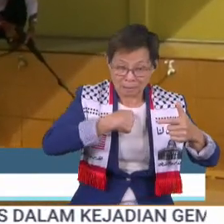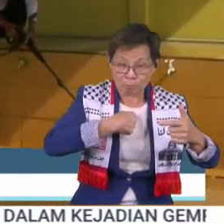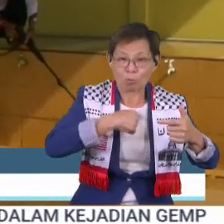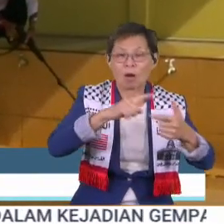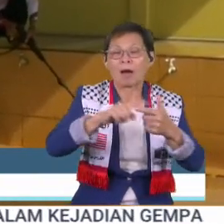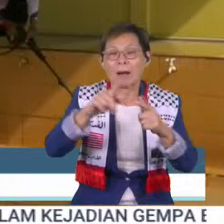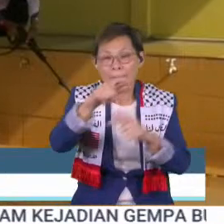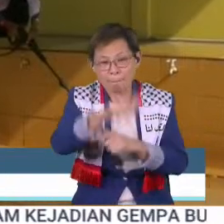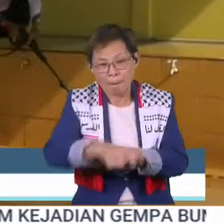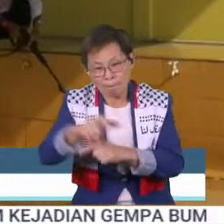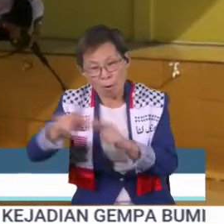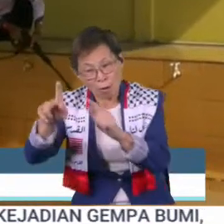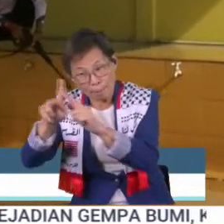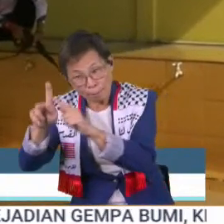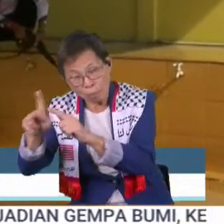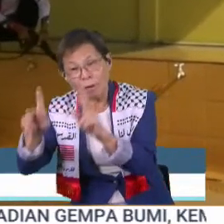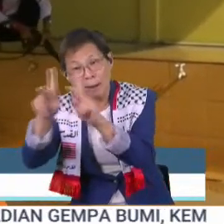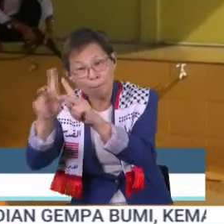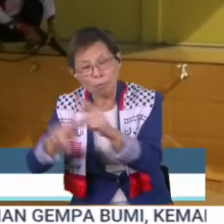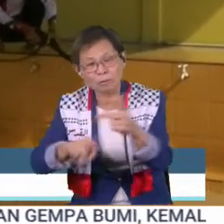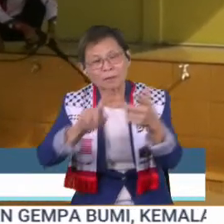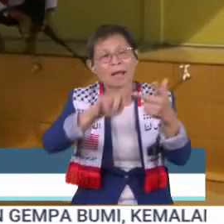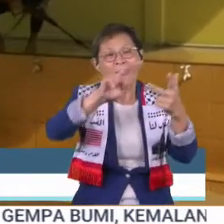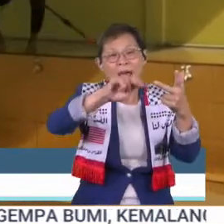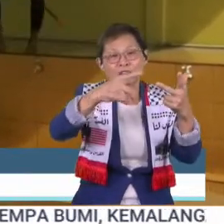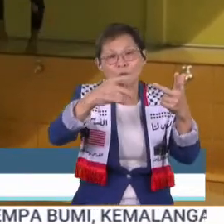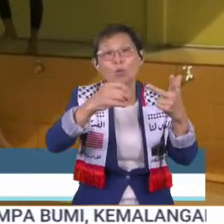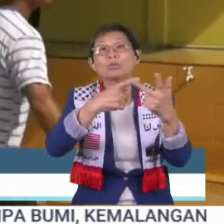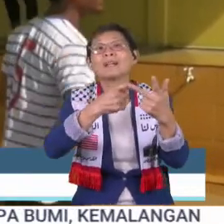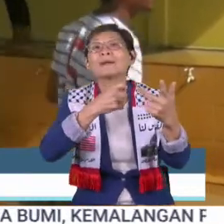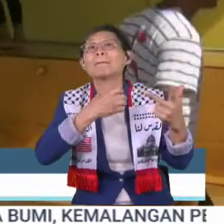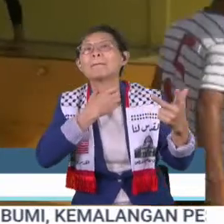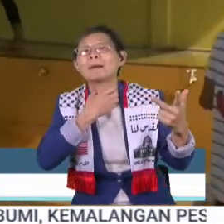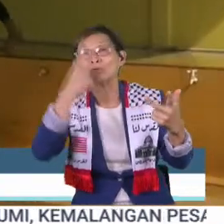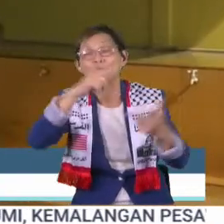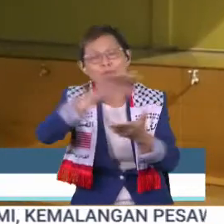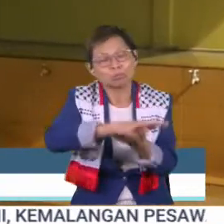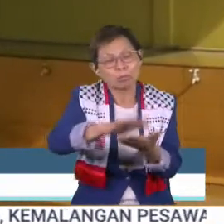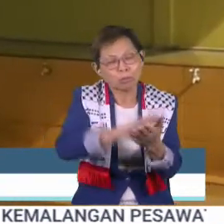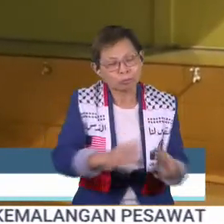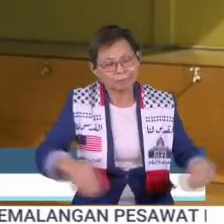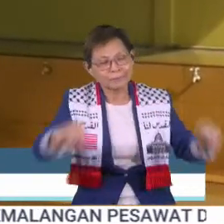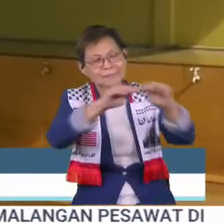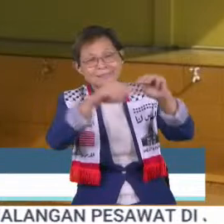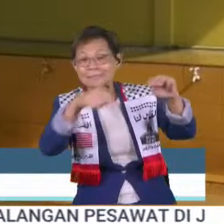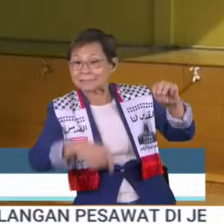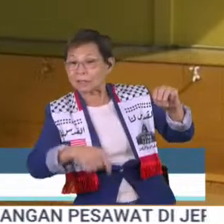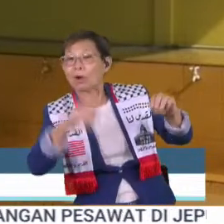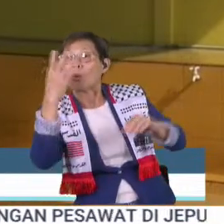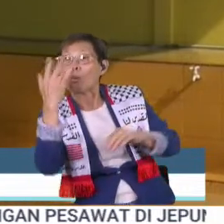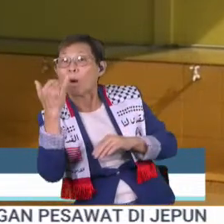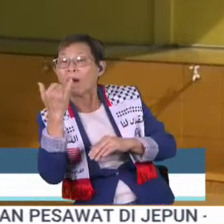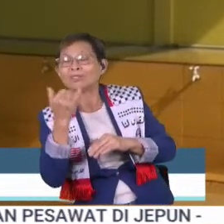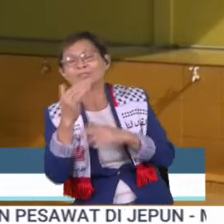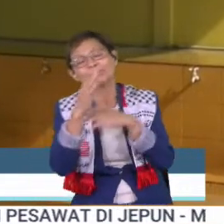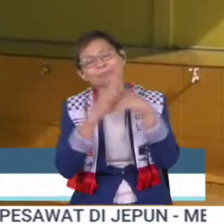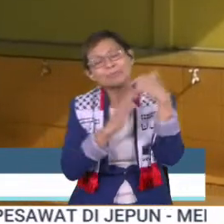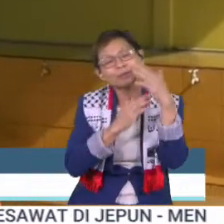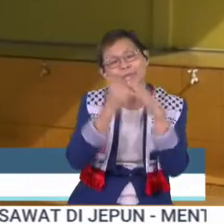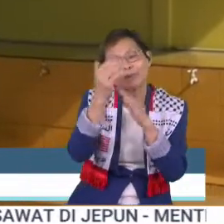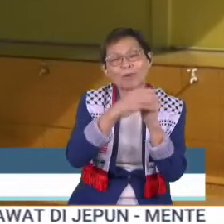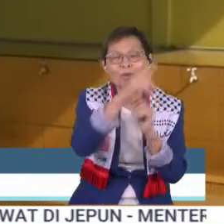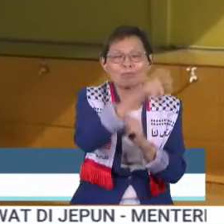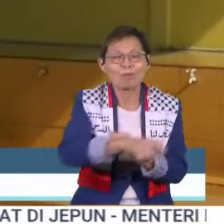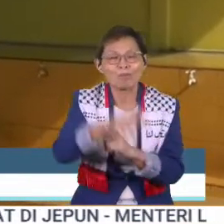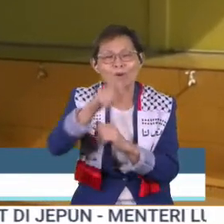penduduk kampung dan juga NGO daripada Perak untuk membersihkan masjid ini untuk memberi keselesaan